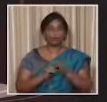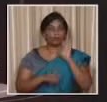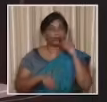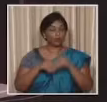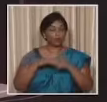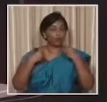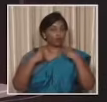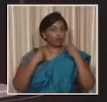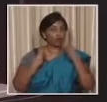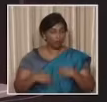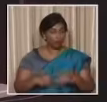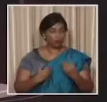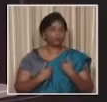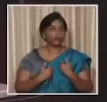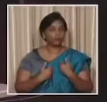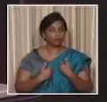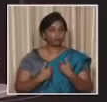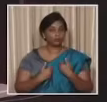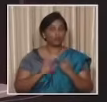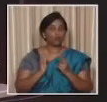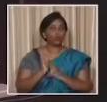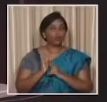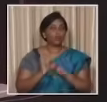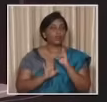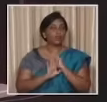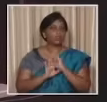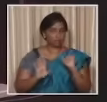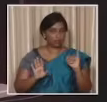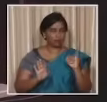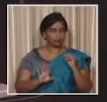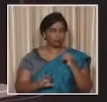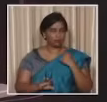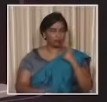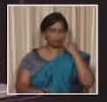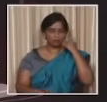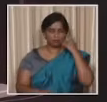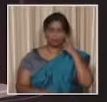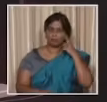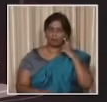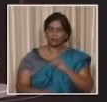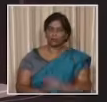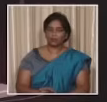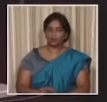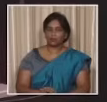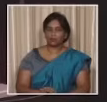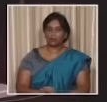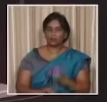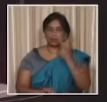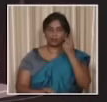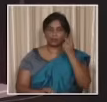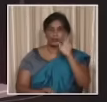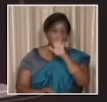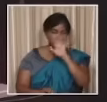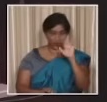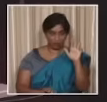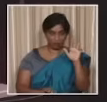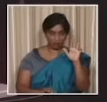ජනාධිපතිවරණය පරාජය වුණේ අපි නොවැම්බර් 16 මම මේ මතකෙන් කියන්නේ